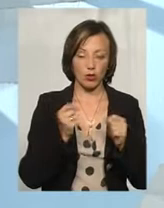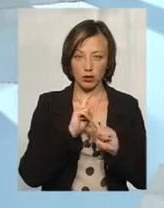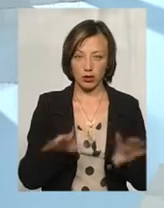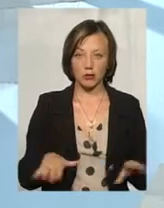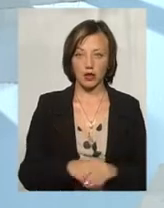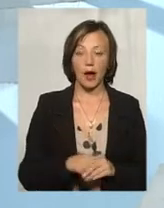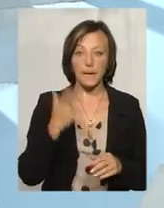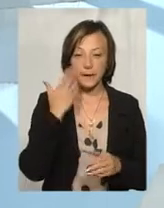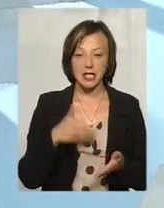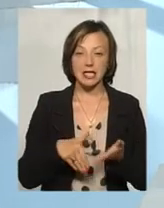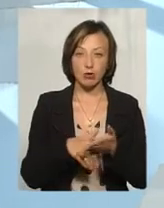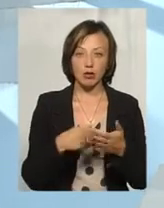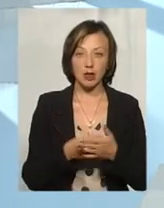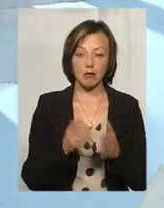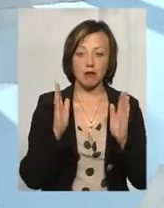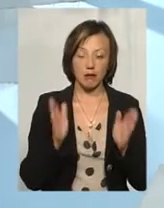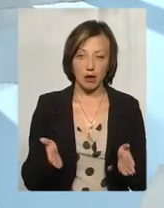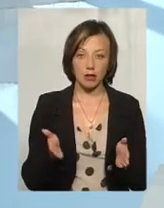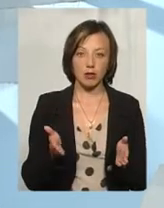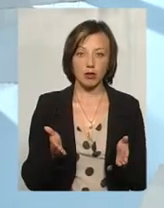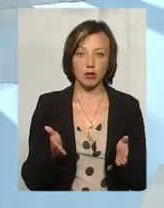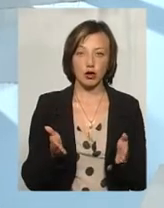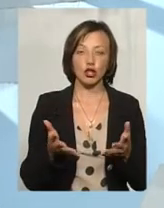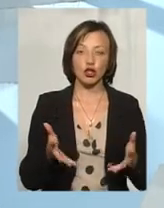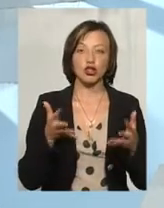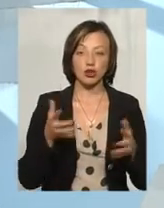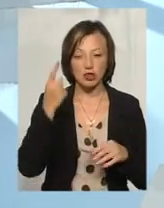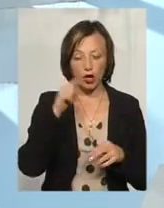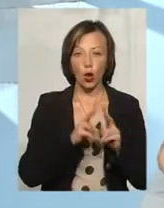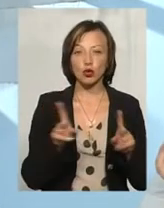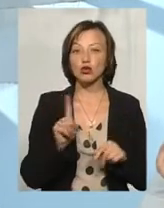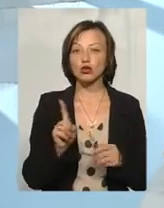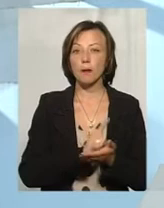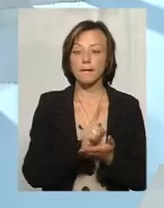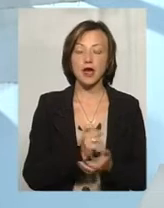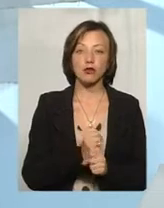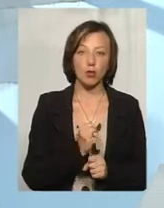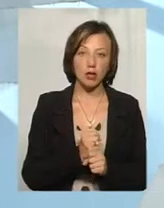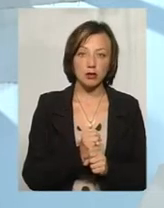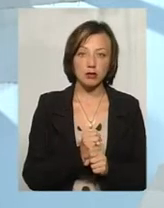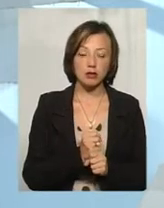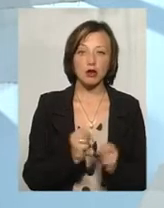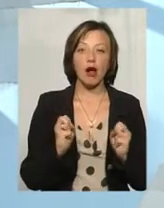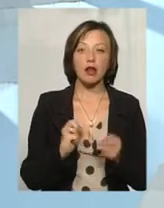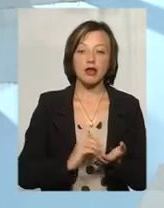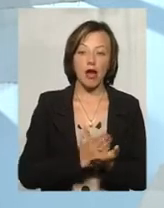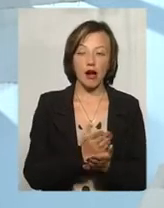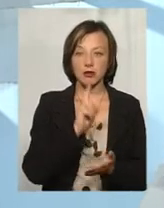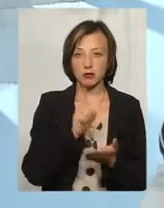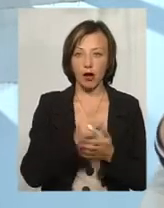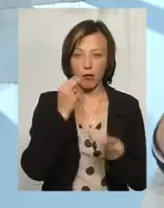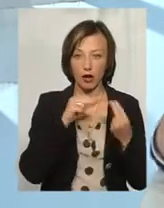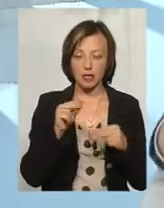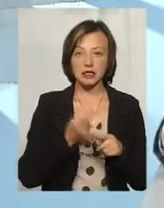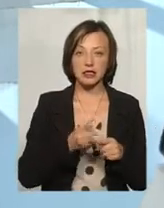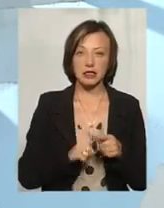При стимулюючому ми будемо мати чітко знати, хто що має зробити, якість має покращитись, і